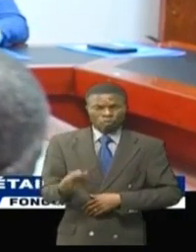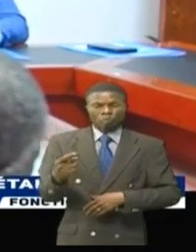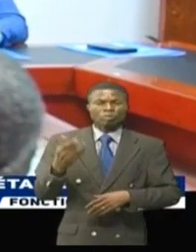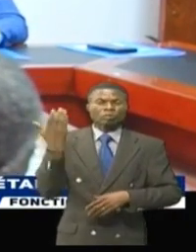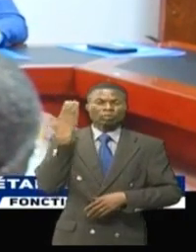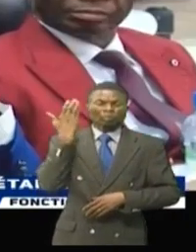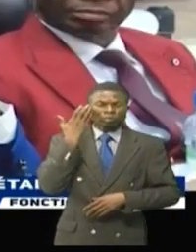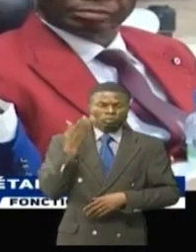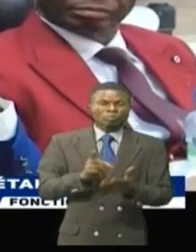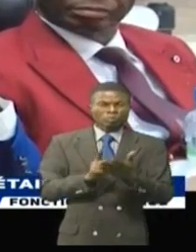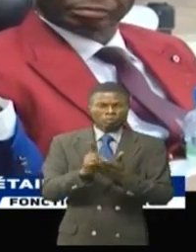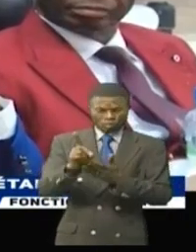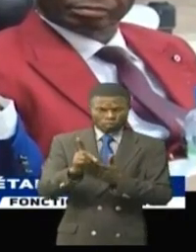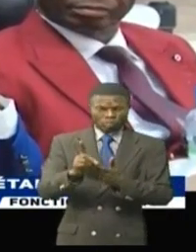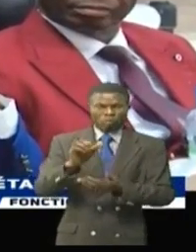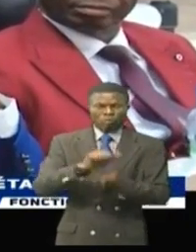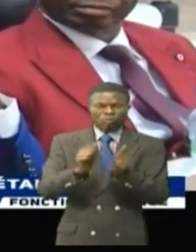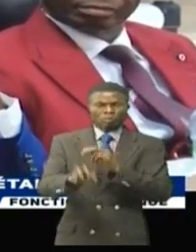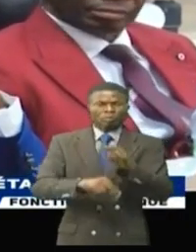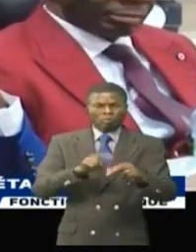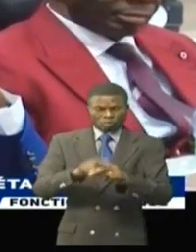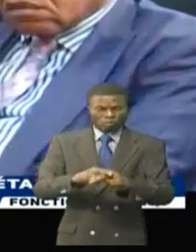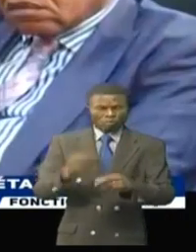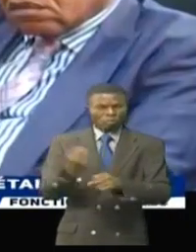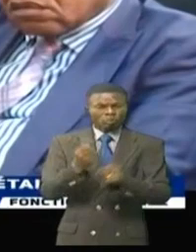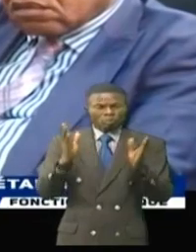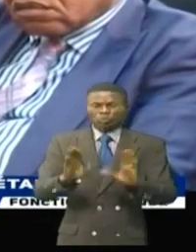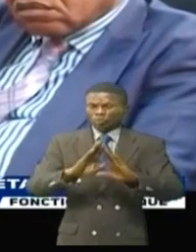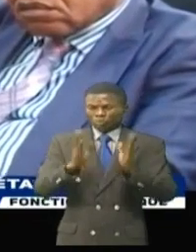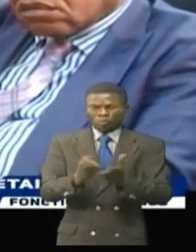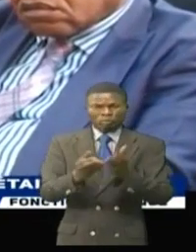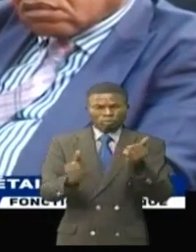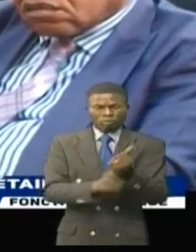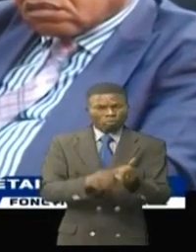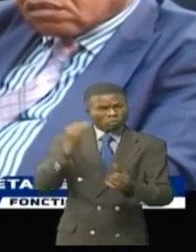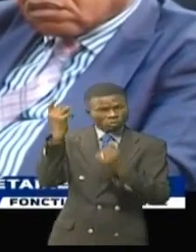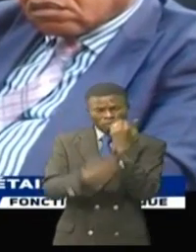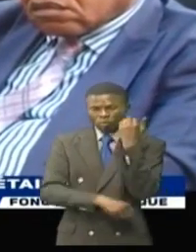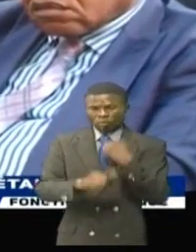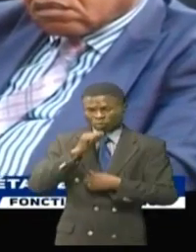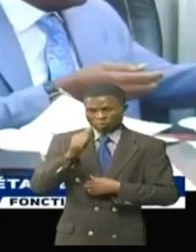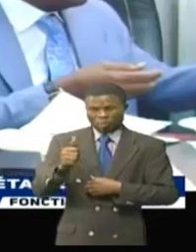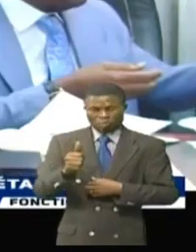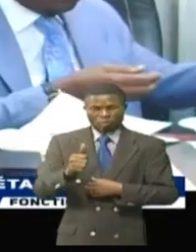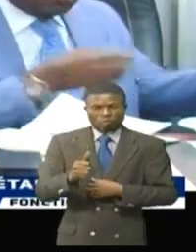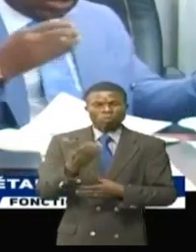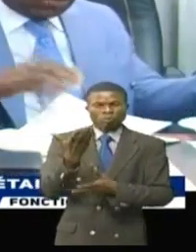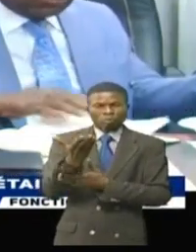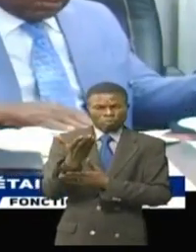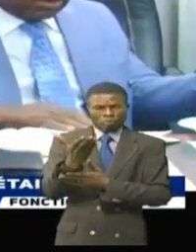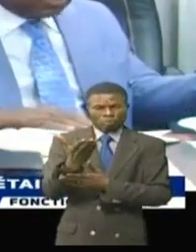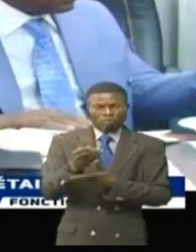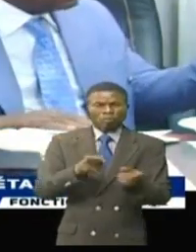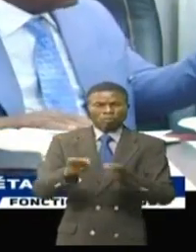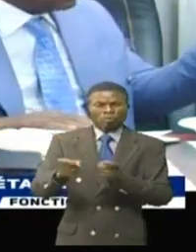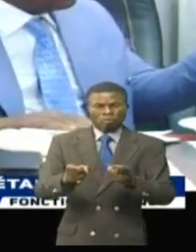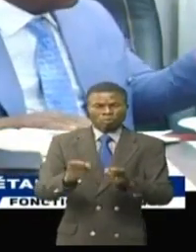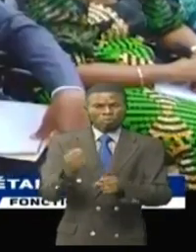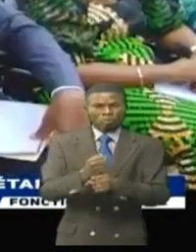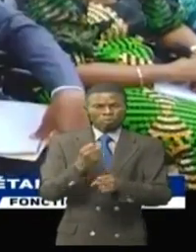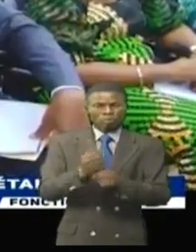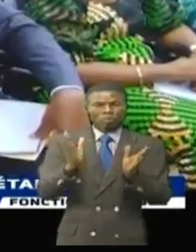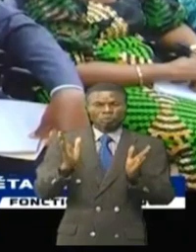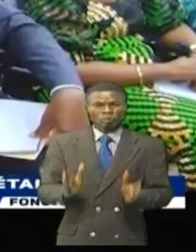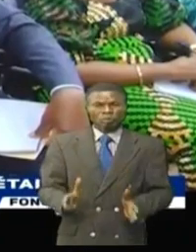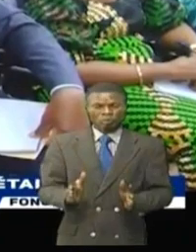droit, une situation normale dans la carrière de tout agent et non une sanction. Elle est la clé de voûte pour la bonne gestion de la carrière des agents,